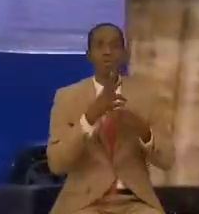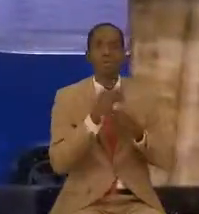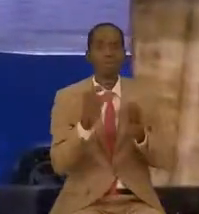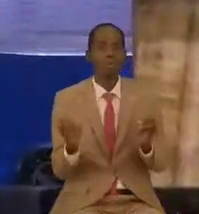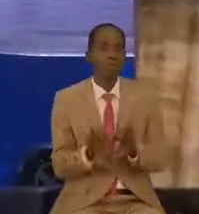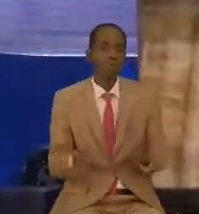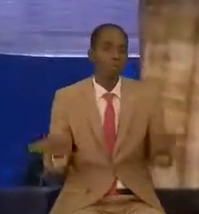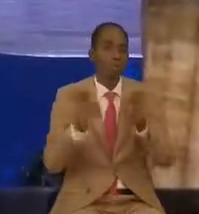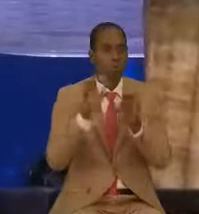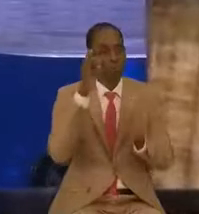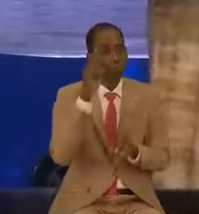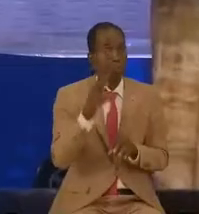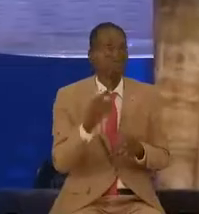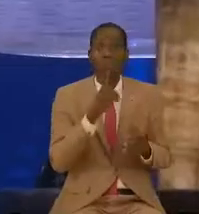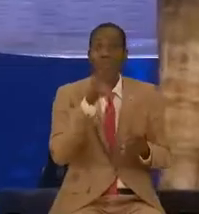vous.